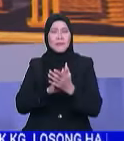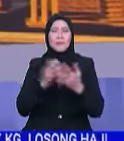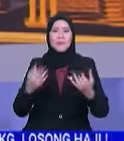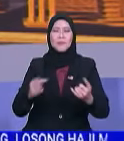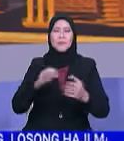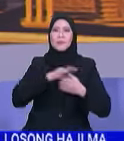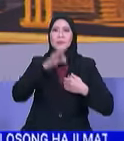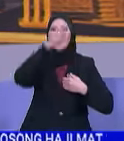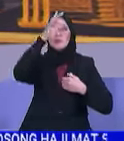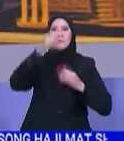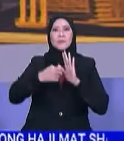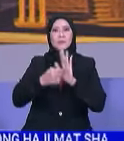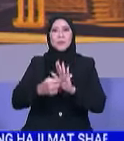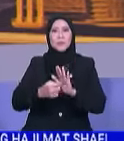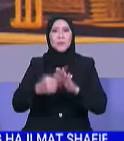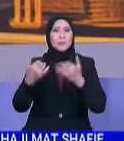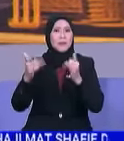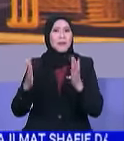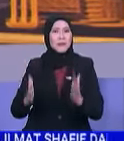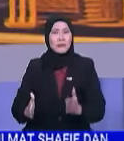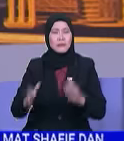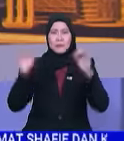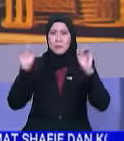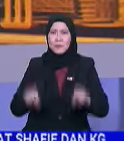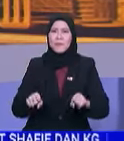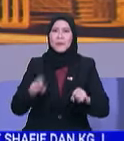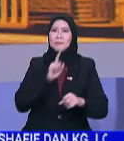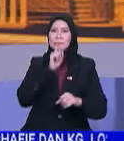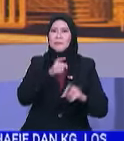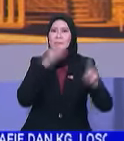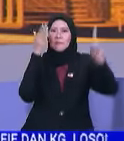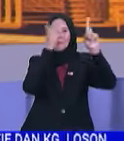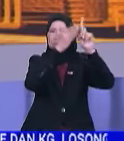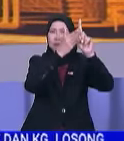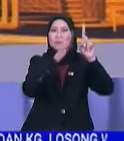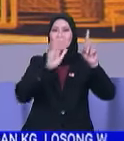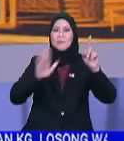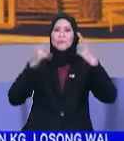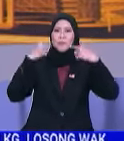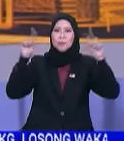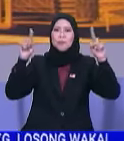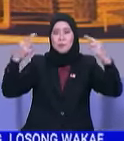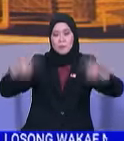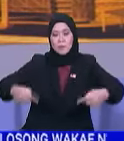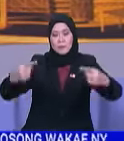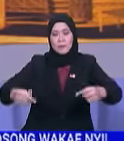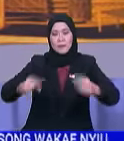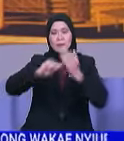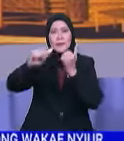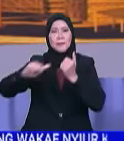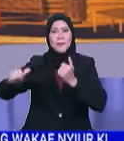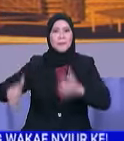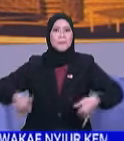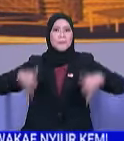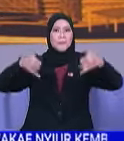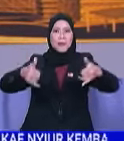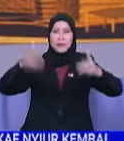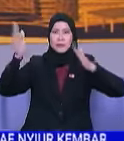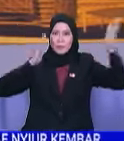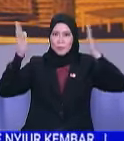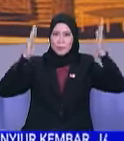semangat juang yang ditunjukkan anak-anak buahnya mampu merealisasikan misi mereka beraksi dalam kempen Piala Malaysia musim